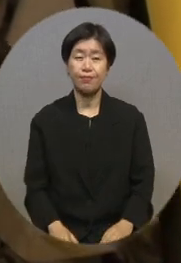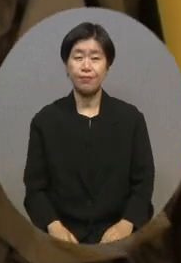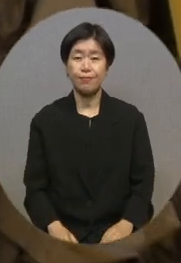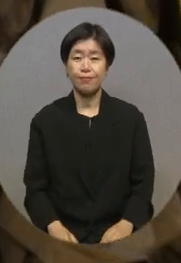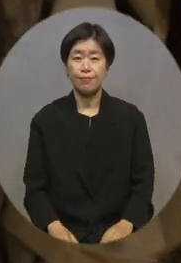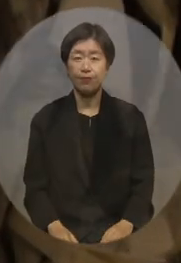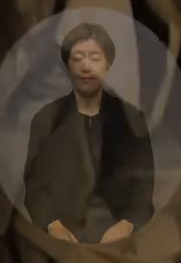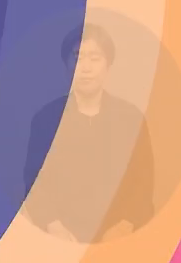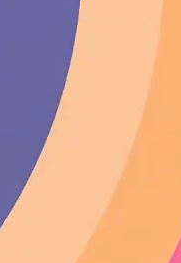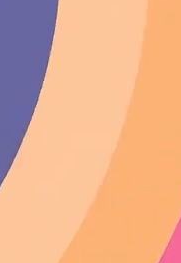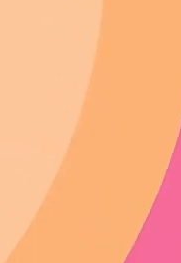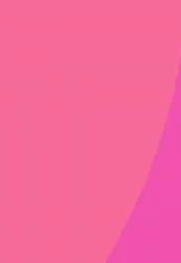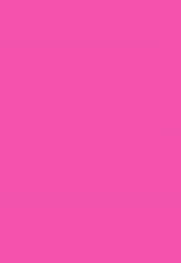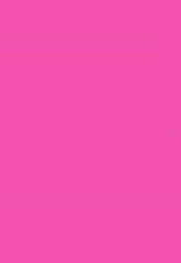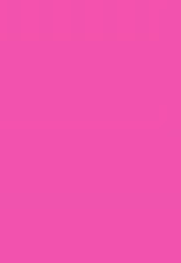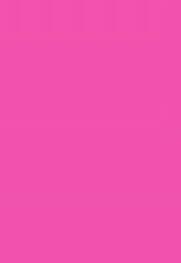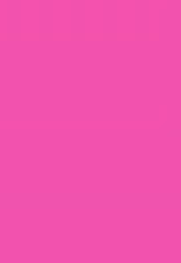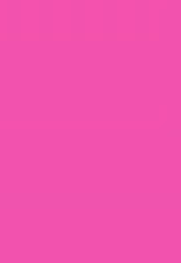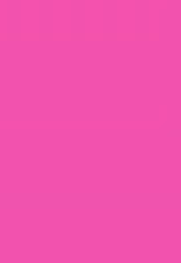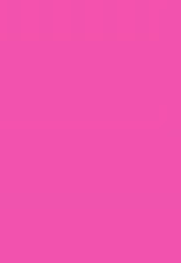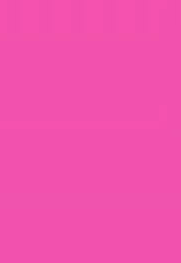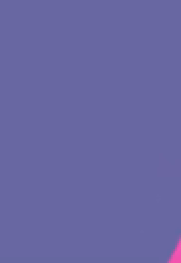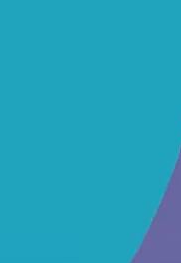경기방송 정우선입니다.